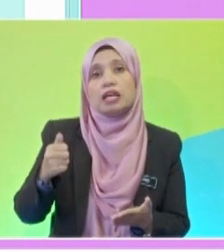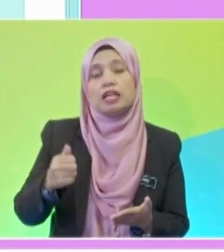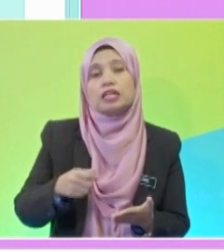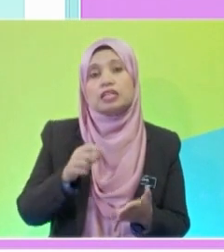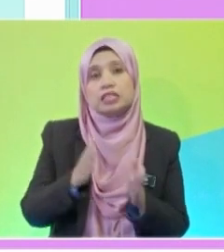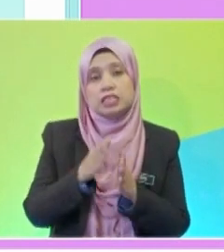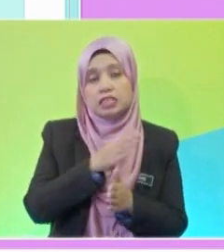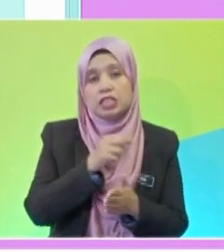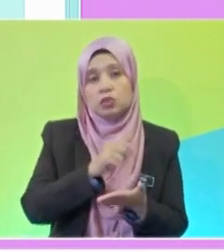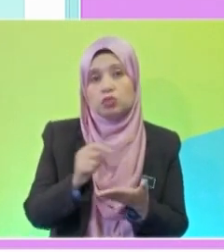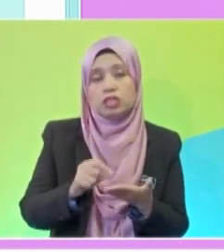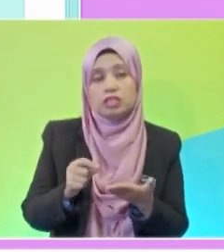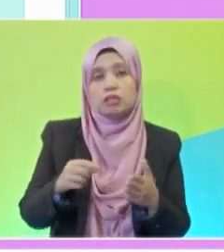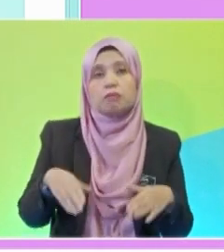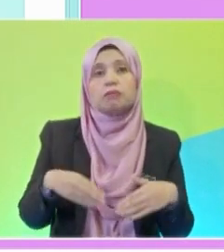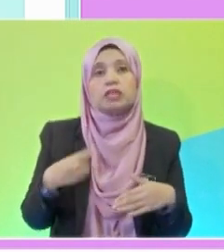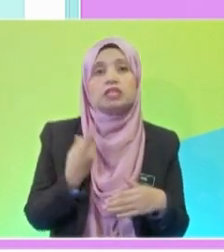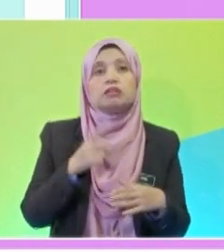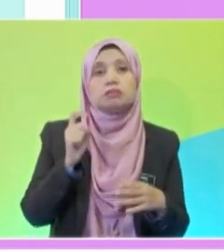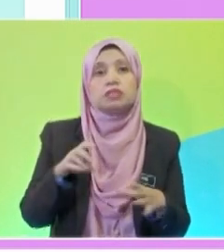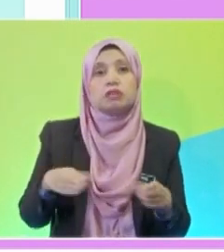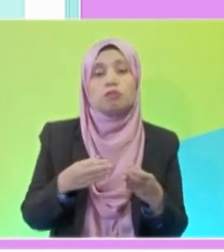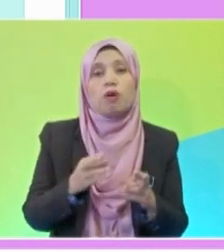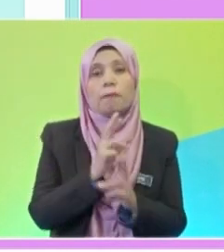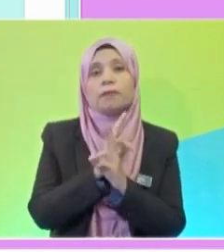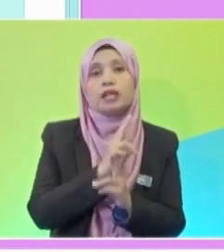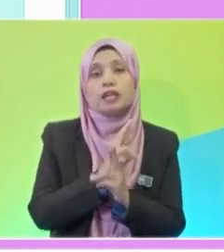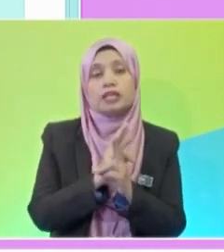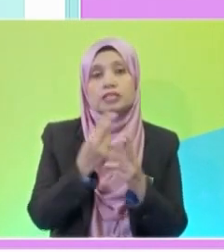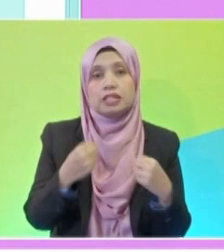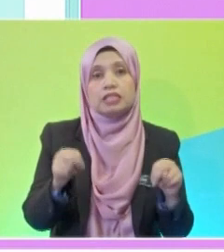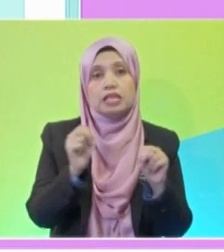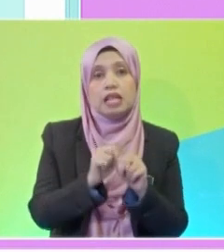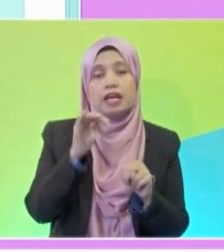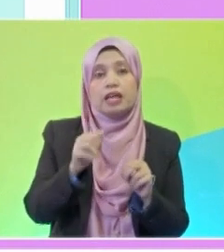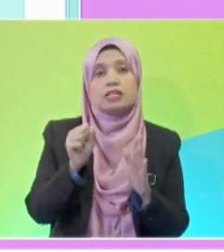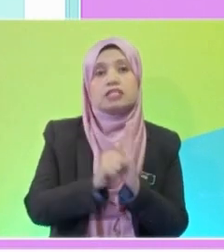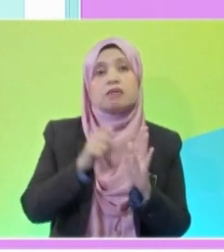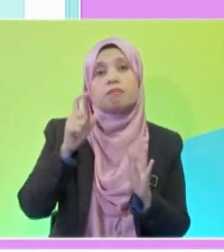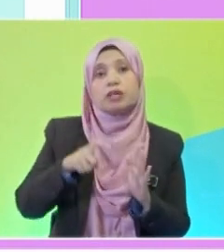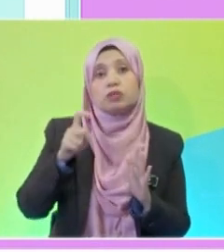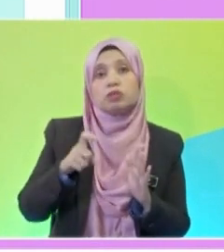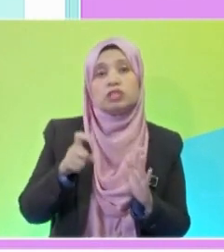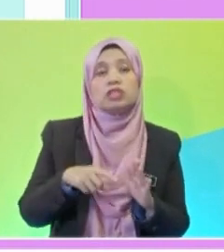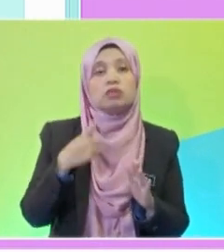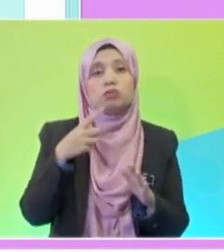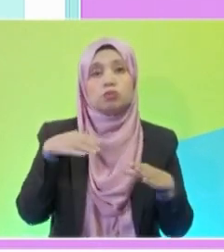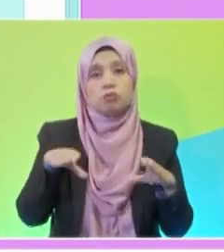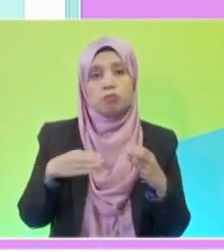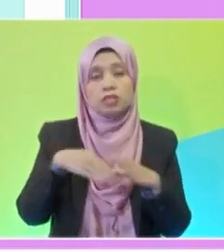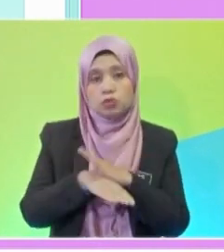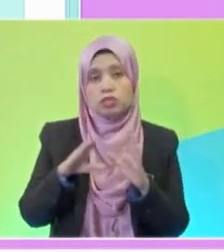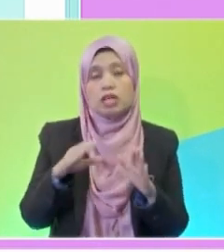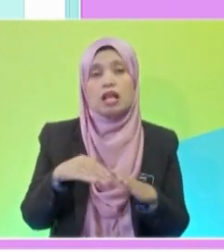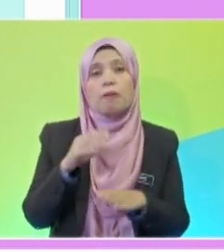tulis. Seperti biasa, bagaimana kita kena buat pelarasan juga. Kita kena cari nilai yang sepatutnya kita letak dalam overhead. Contoh,